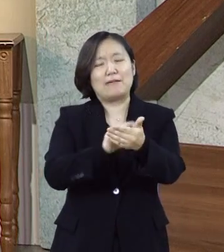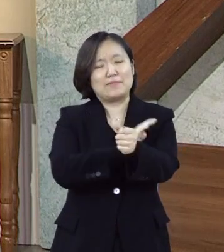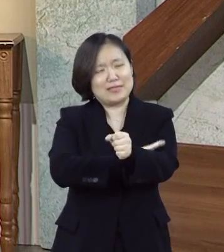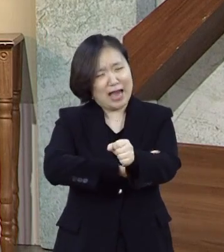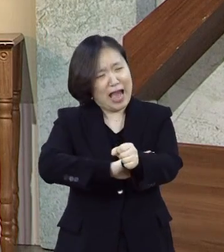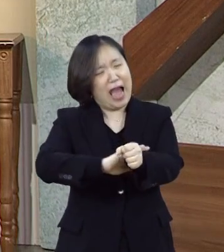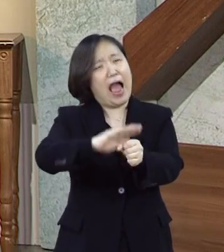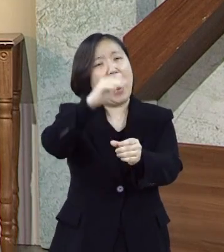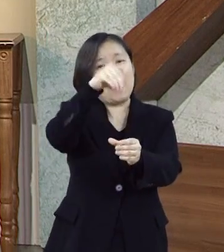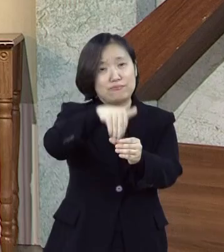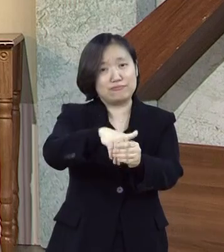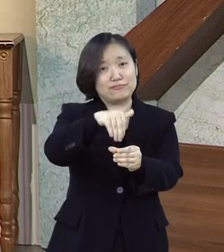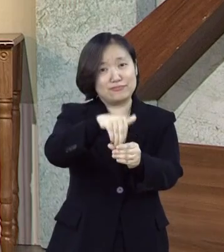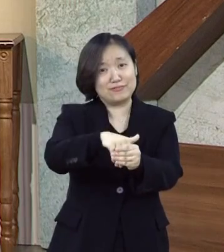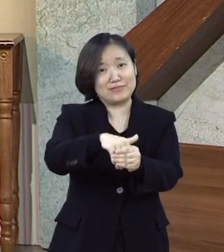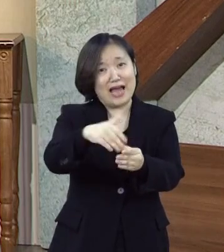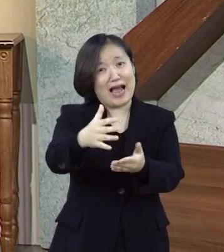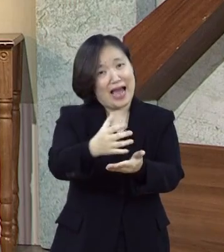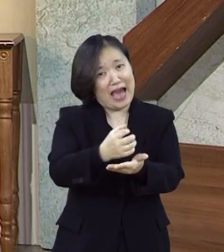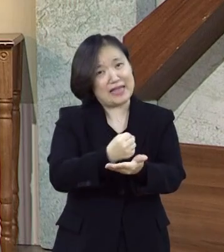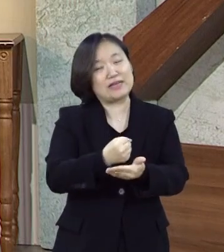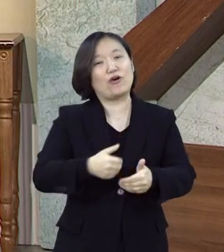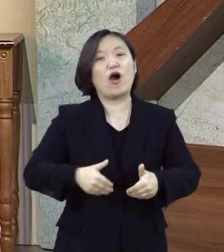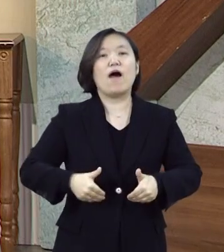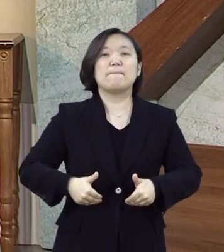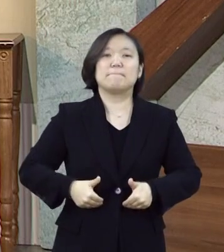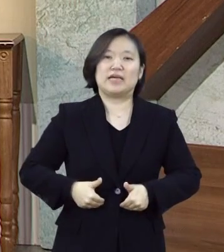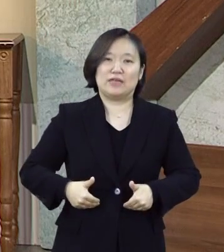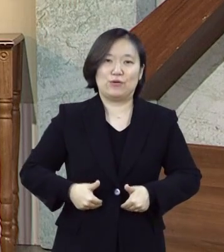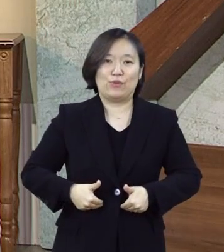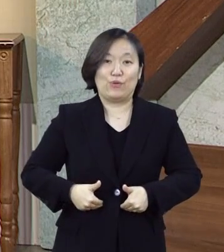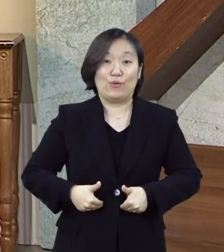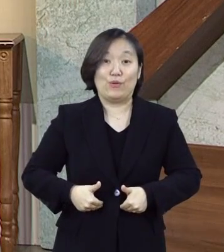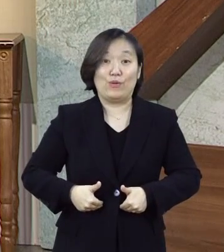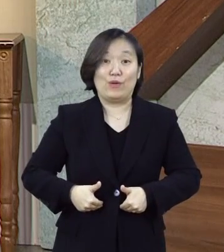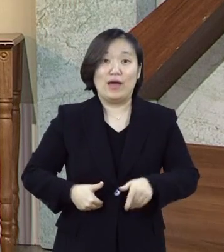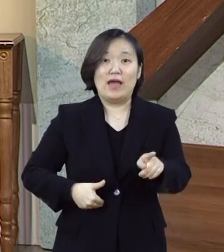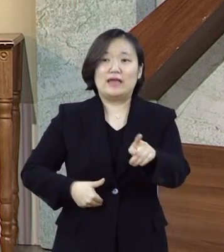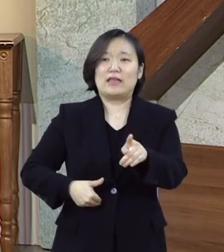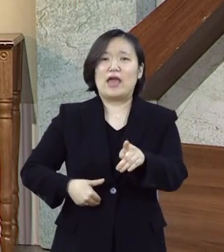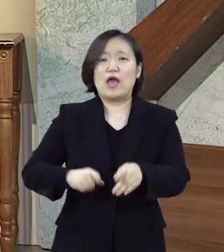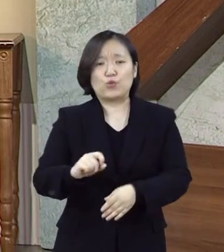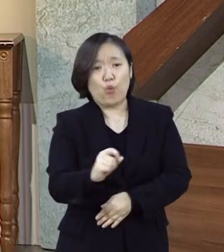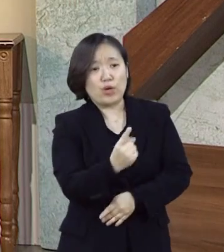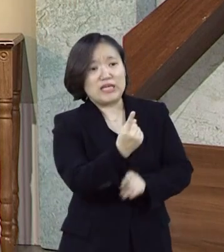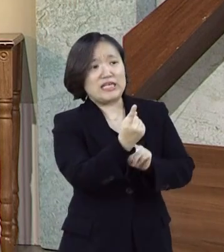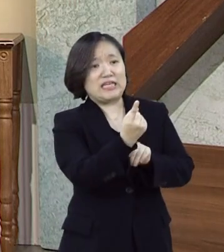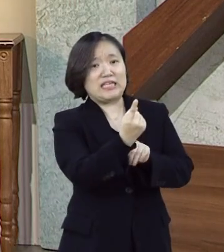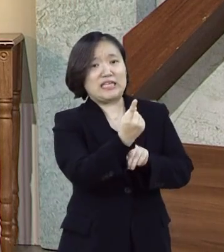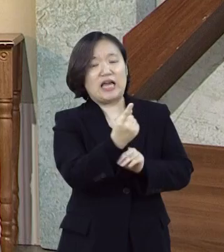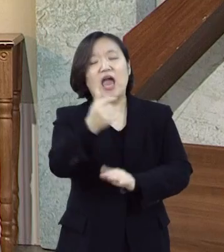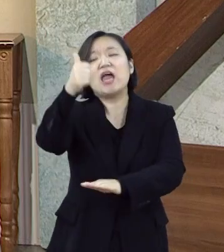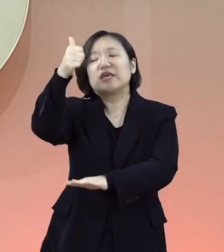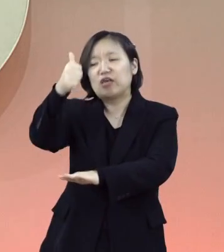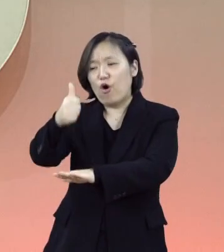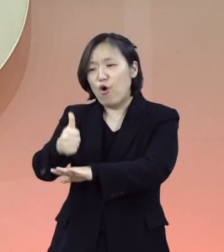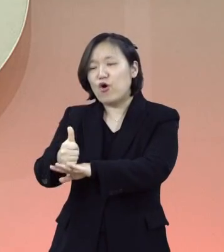내가 심은 대로 열매가 나오기 때문이다. 라는 것을 강조해서 말씀드리고 싶습니다.